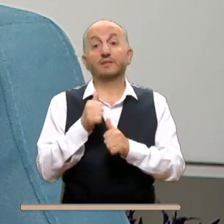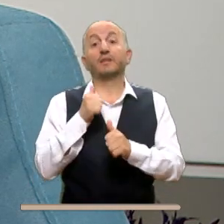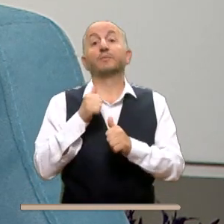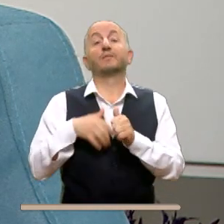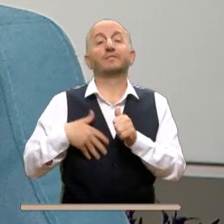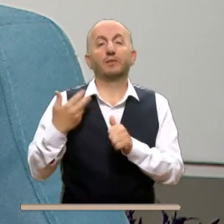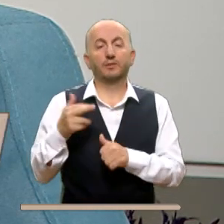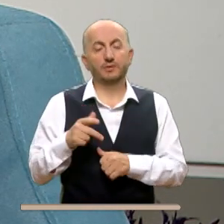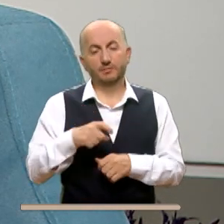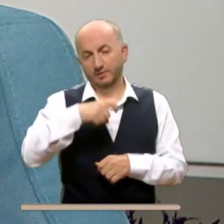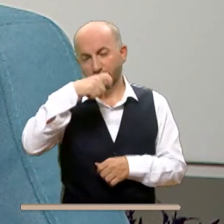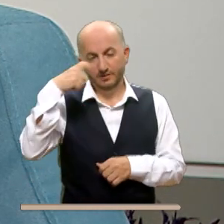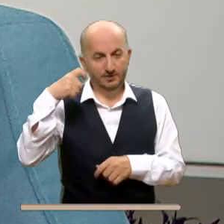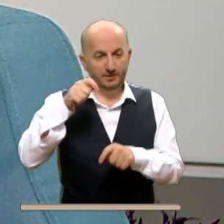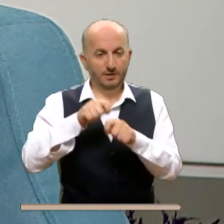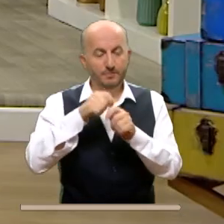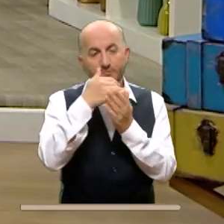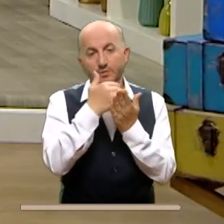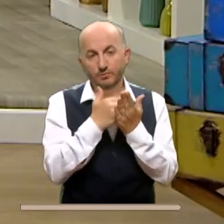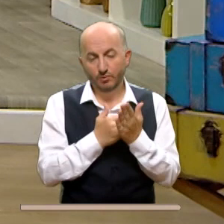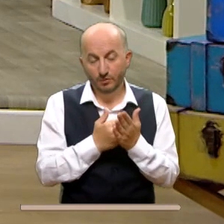gibi yazın uyguladığımız programlarla